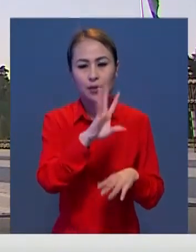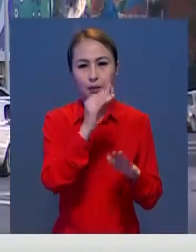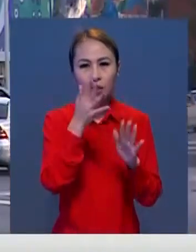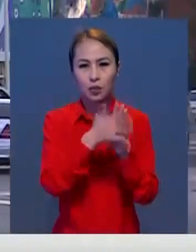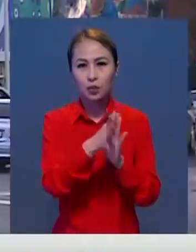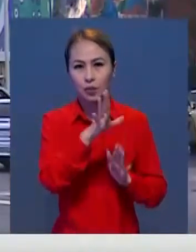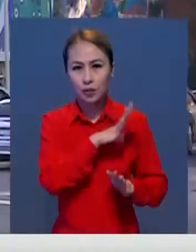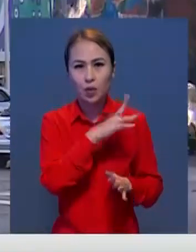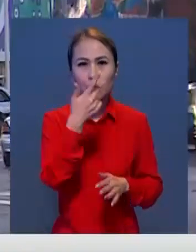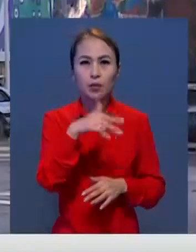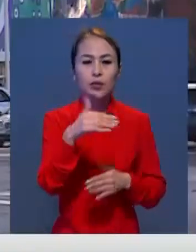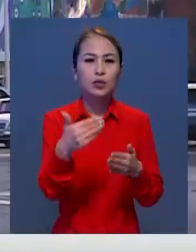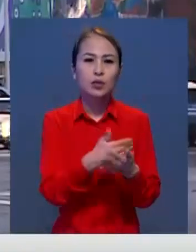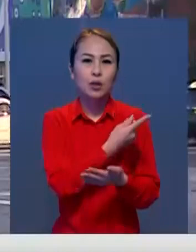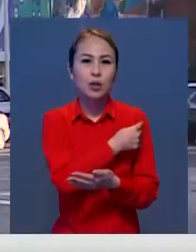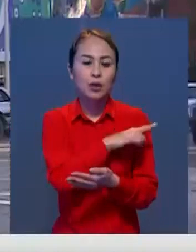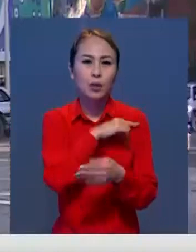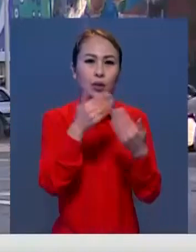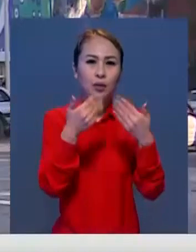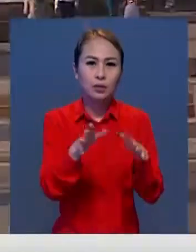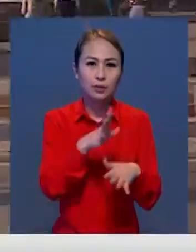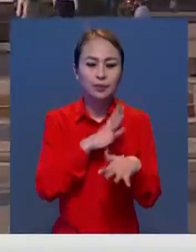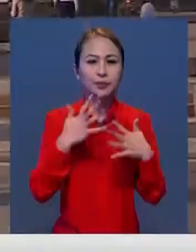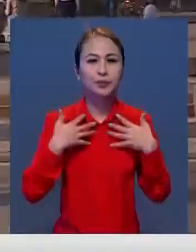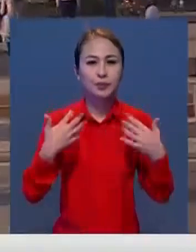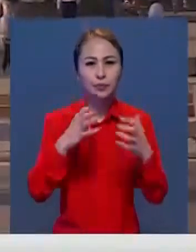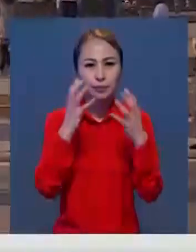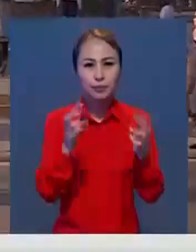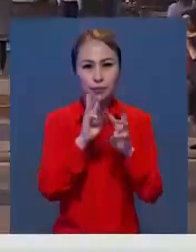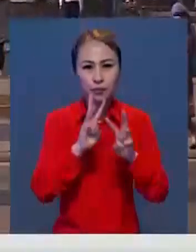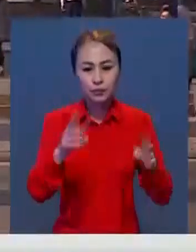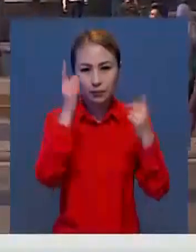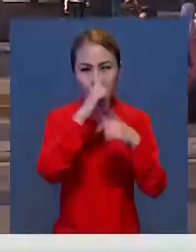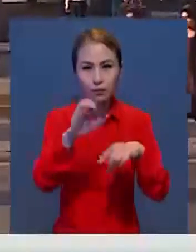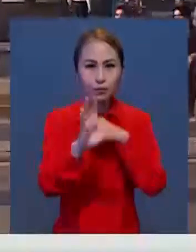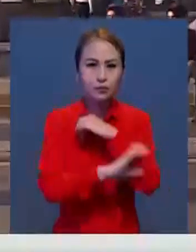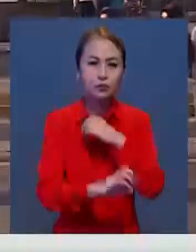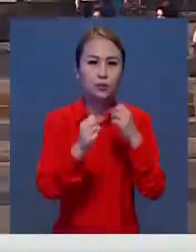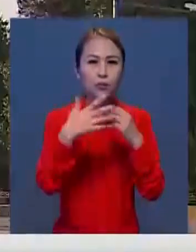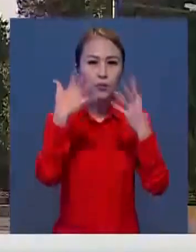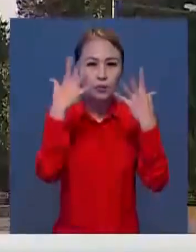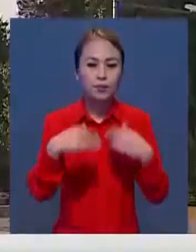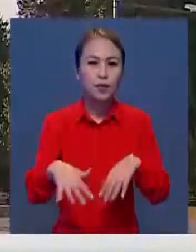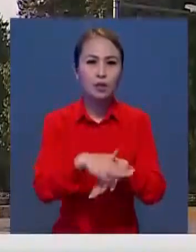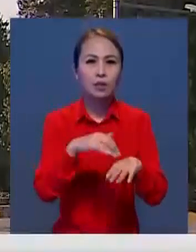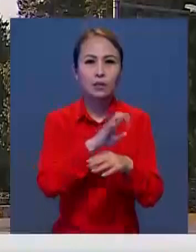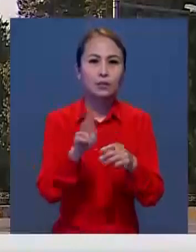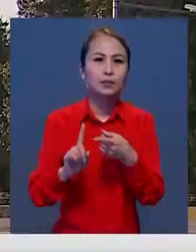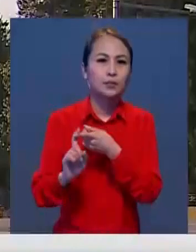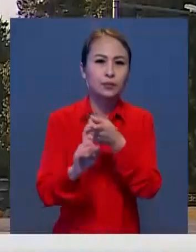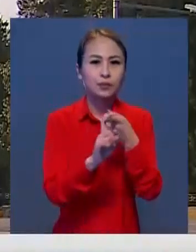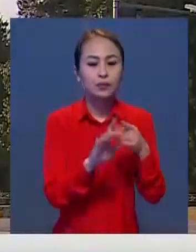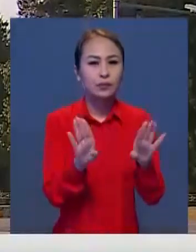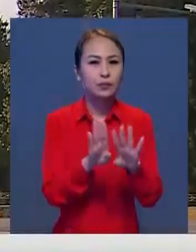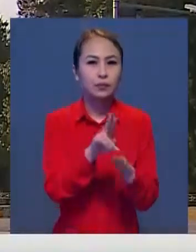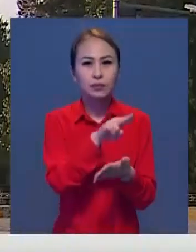доллардан аса қаражат бөлген. Елде 30 жаңа аурухана ашылды. Денсаулық сақтау министрлігінің мәліметінше, соңғы 15 күнде елде